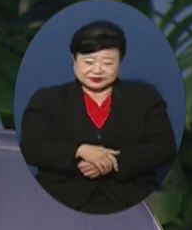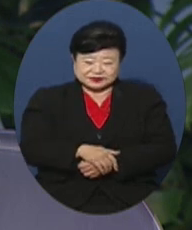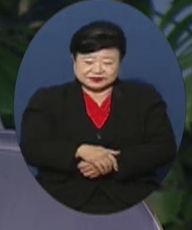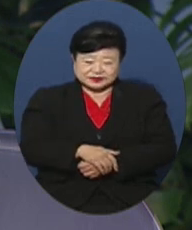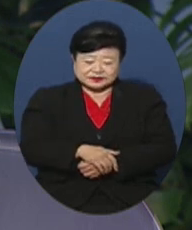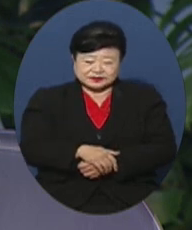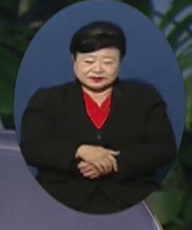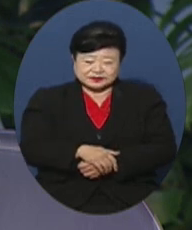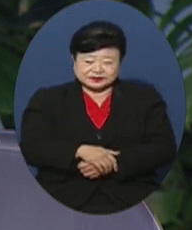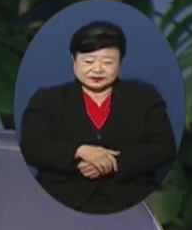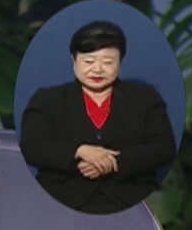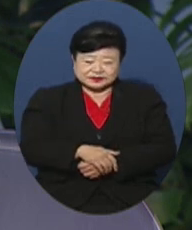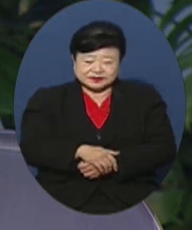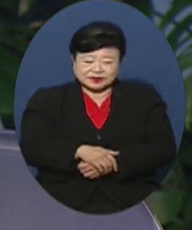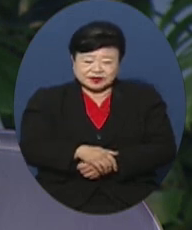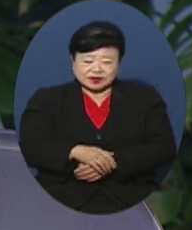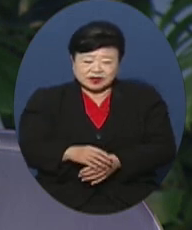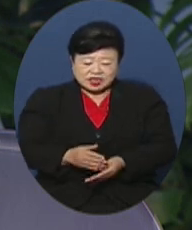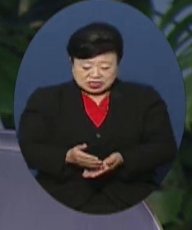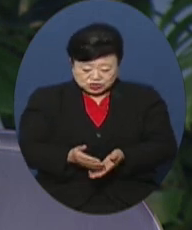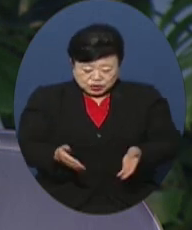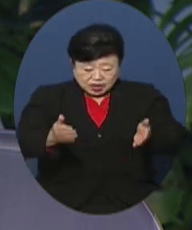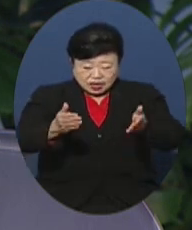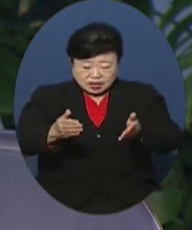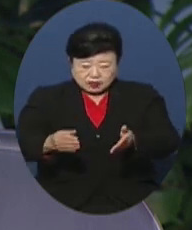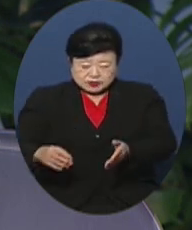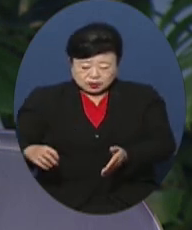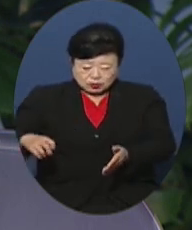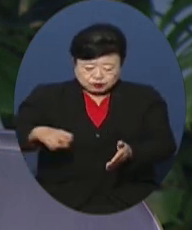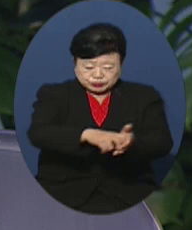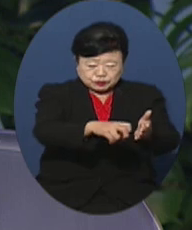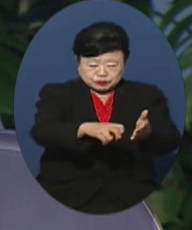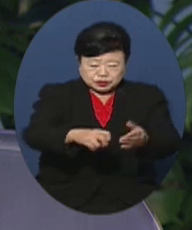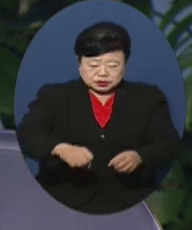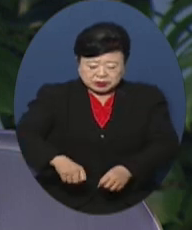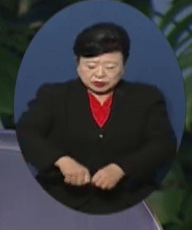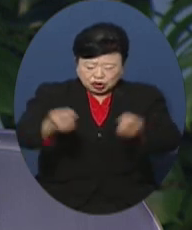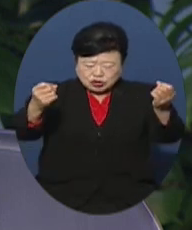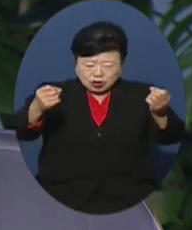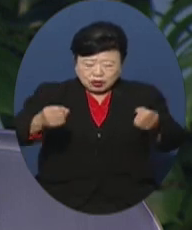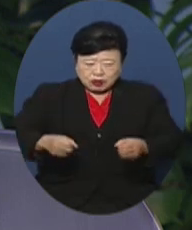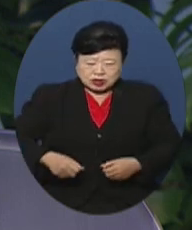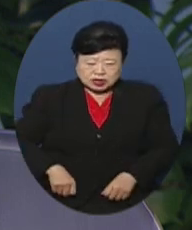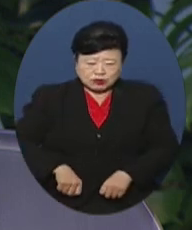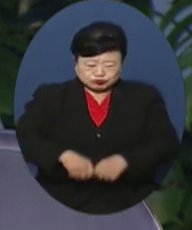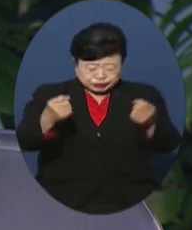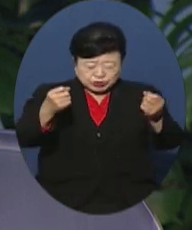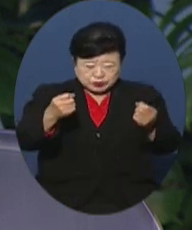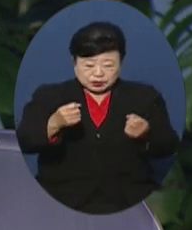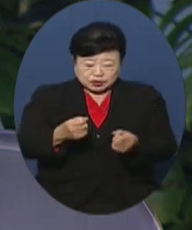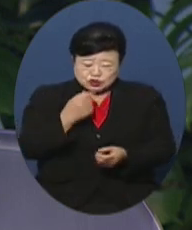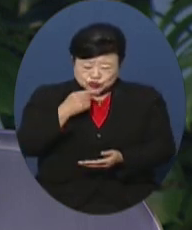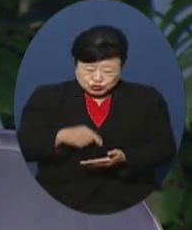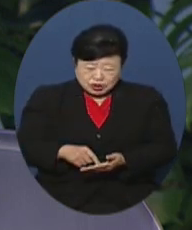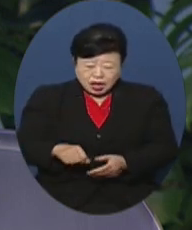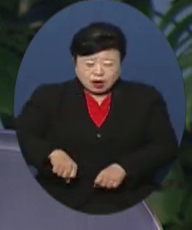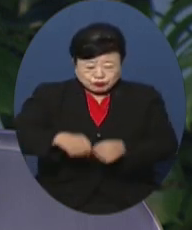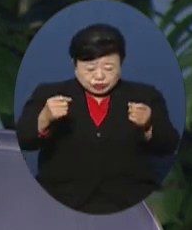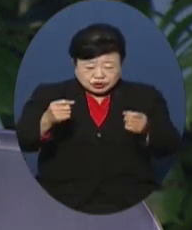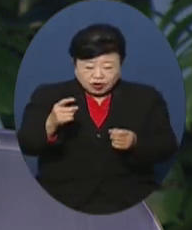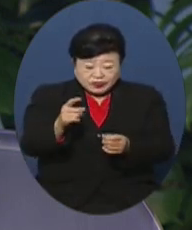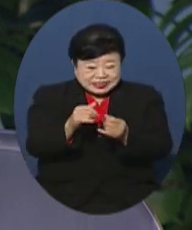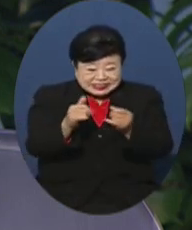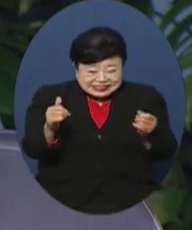옆에서 충격을 가하면 쉽게 터지곤 했습니다. 그래서 어떤